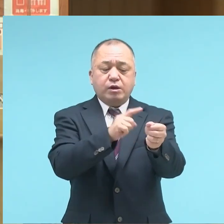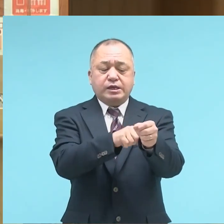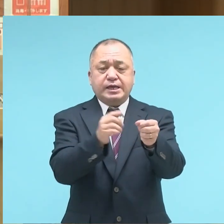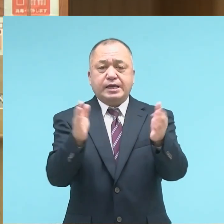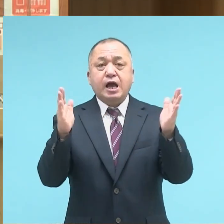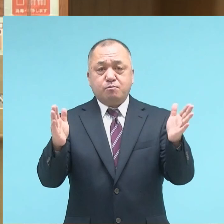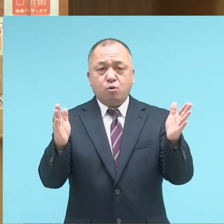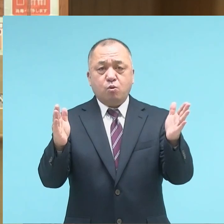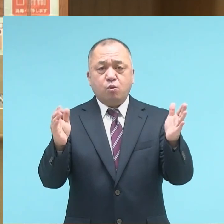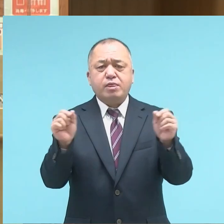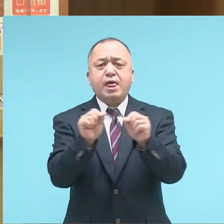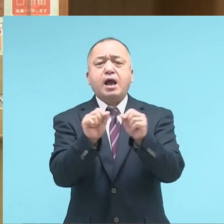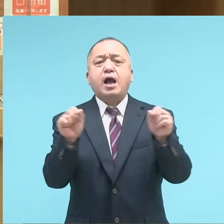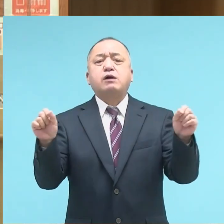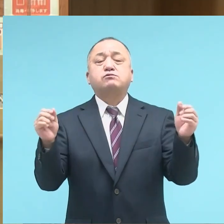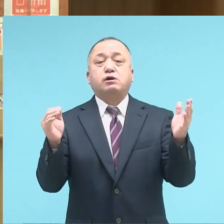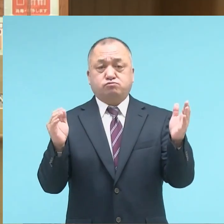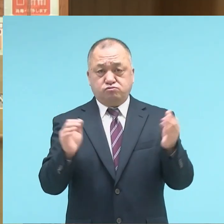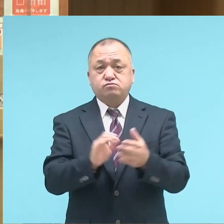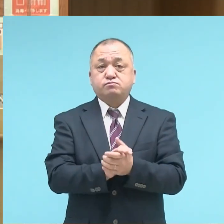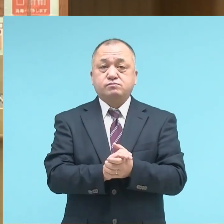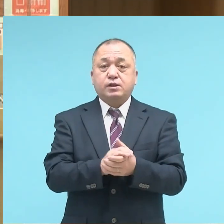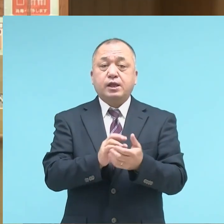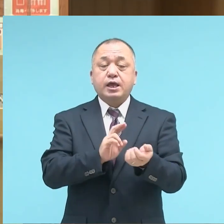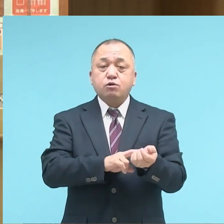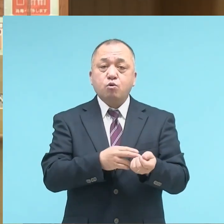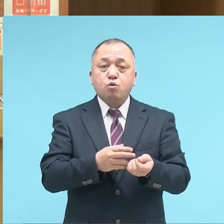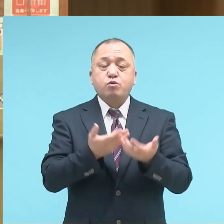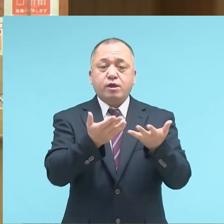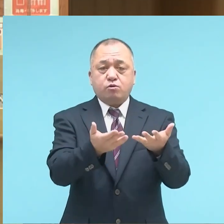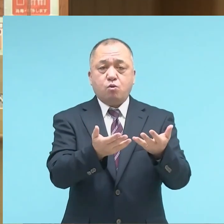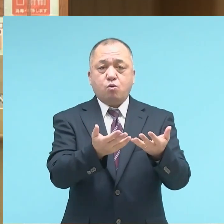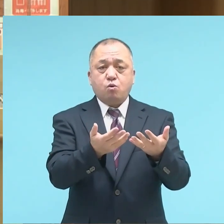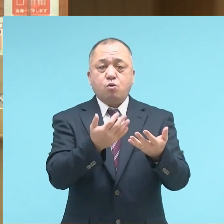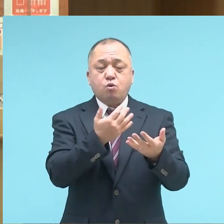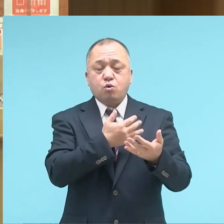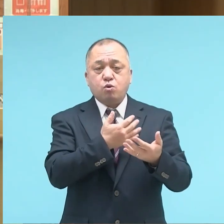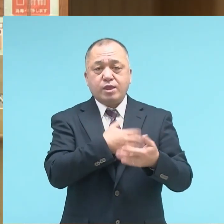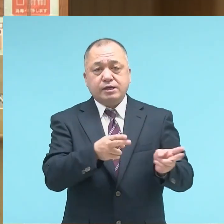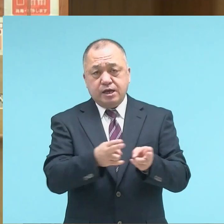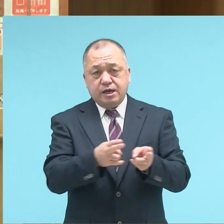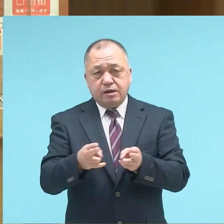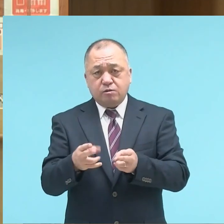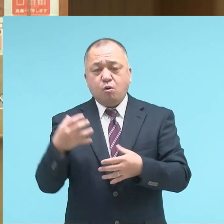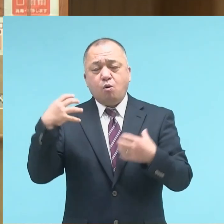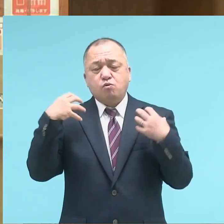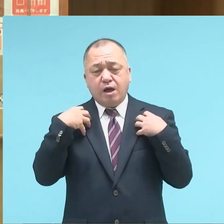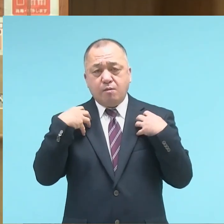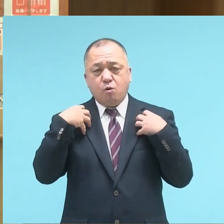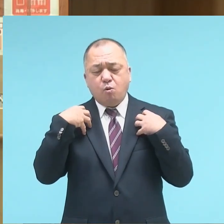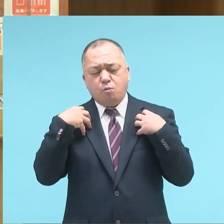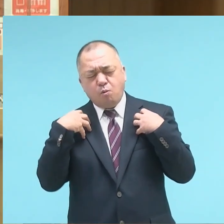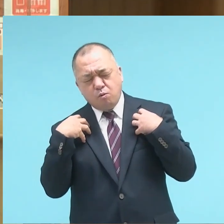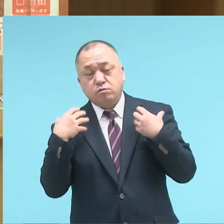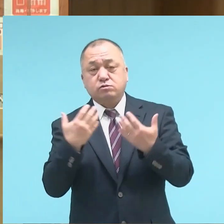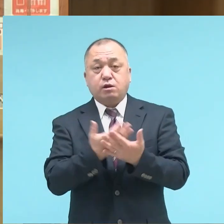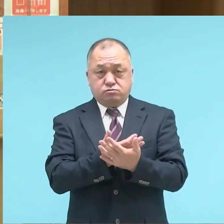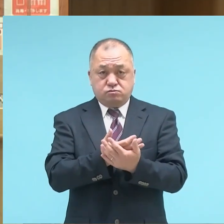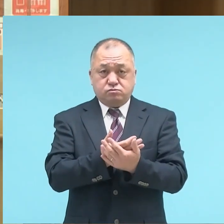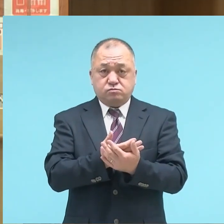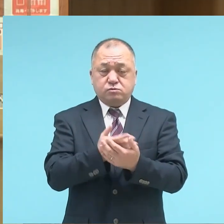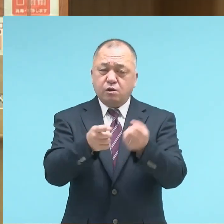くるということで、医療提供体制に対する負荷も、強くなっていくという状況などもですね、そういった要